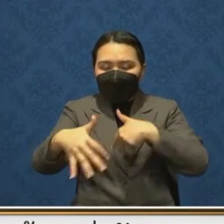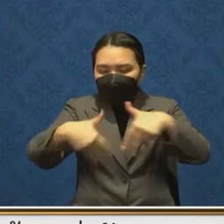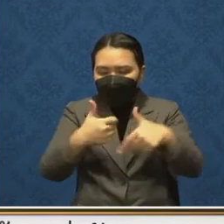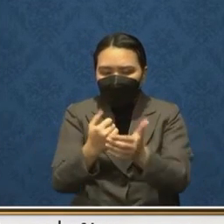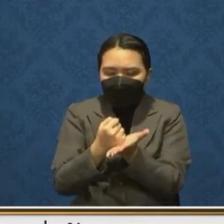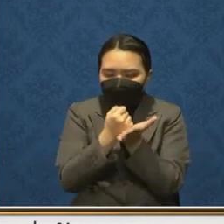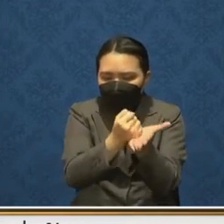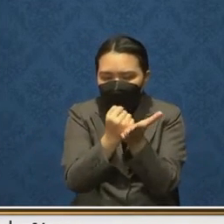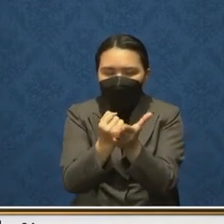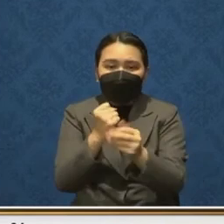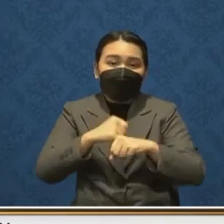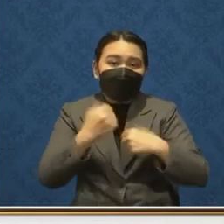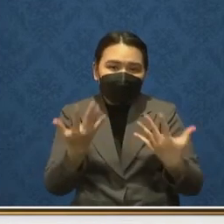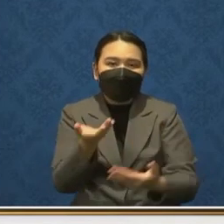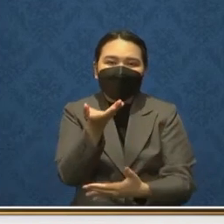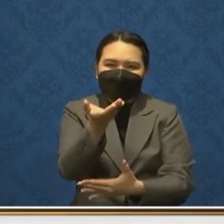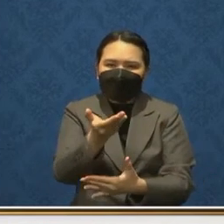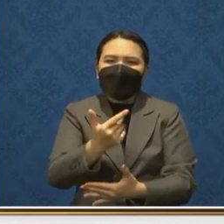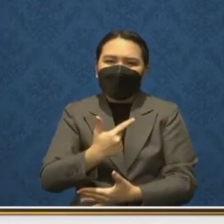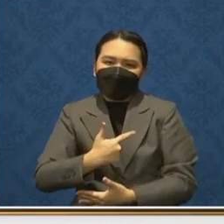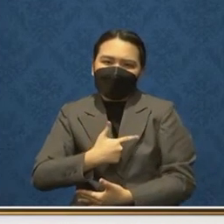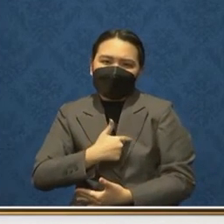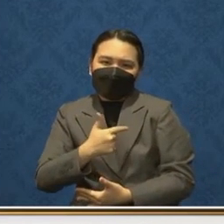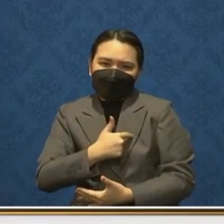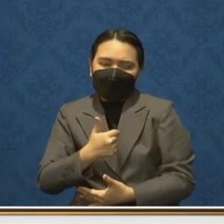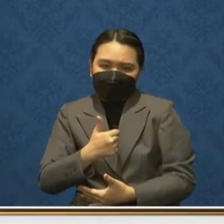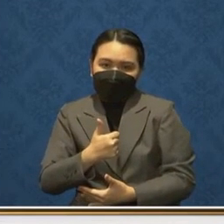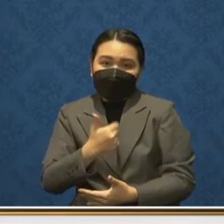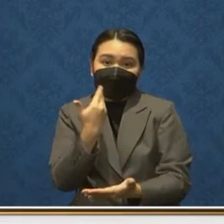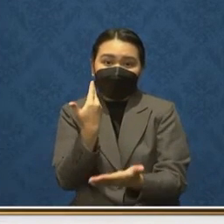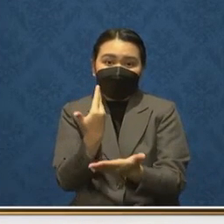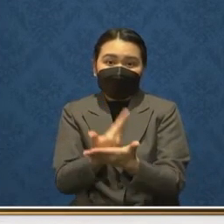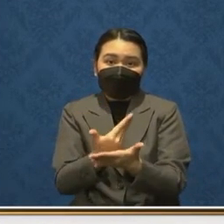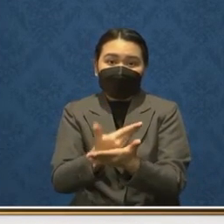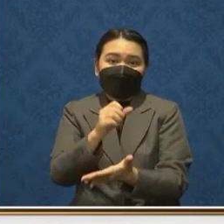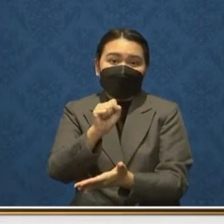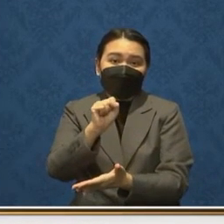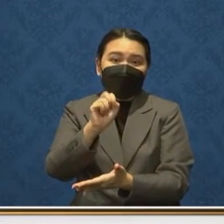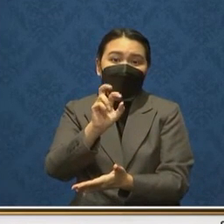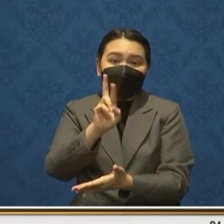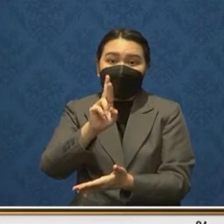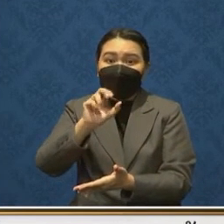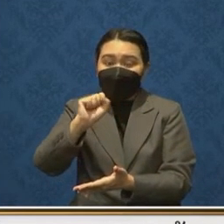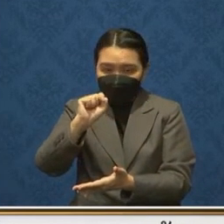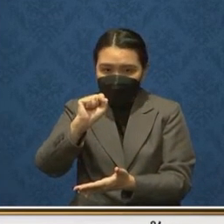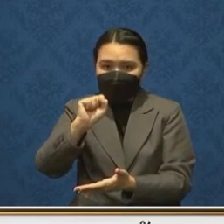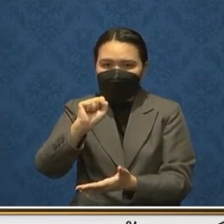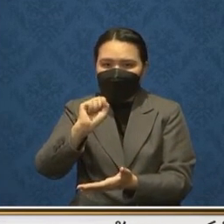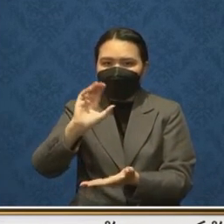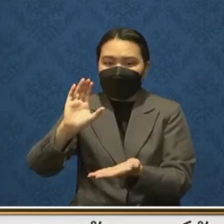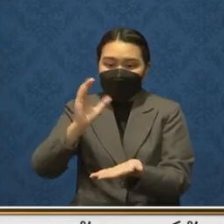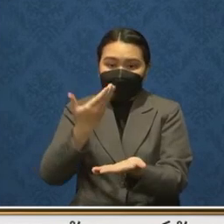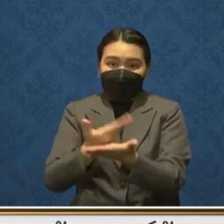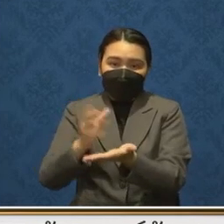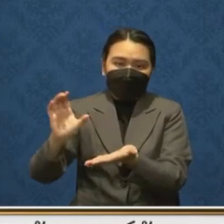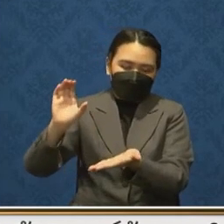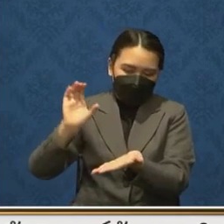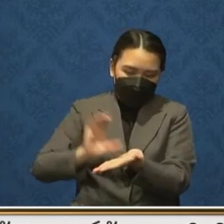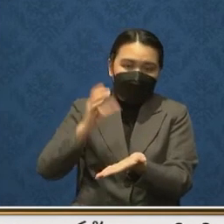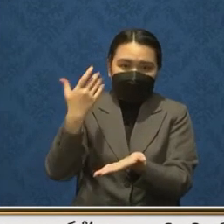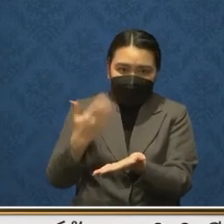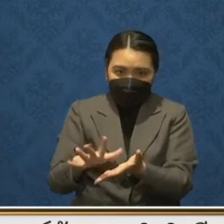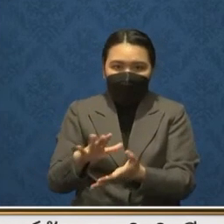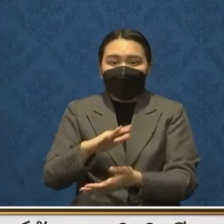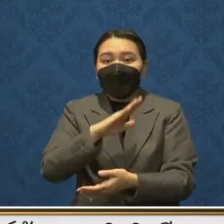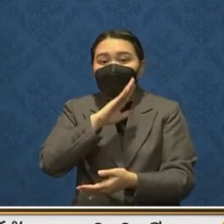ท่านกอมเมตานะครับ ใจดีอนุภาิเงินของสภาพาให้ผมเอาลดตู้ไปเก็บตวอยางครั ตัอย่างข้างบนนะครับ